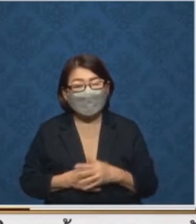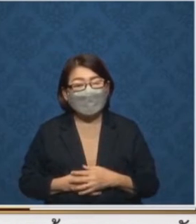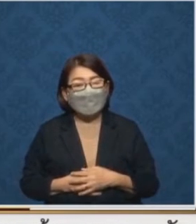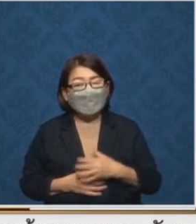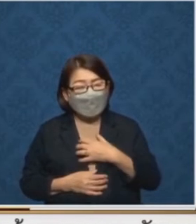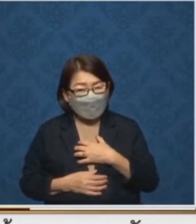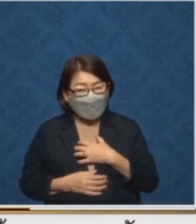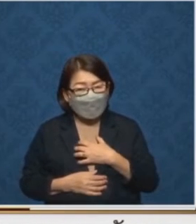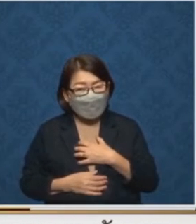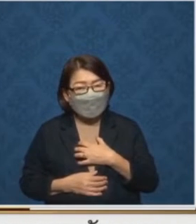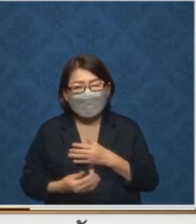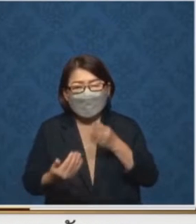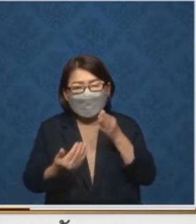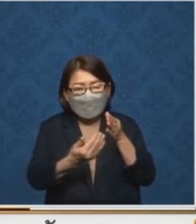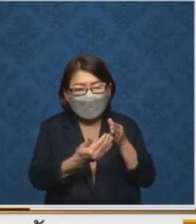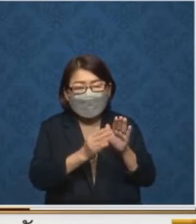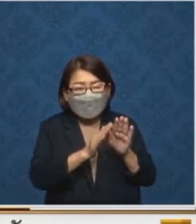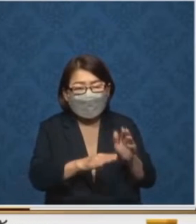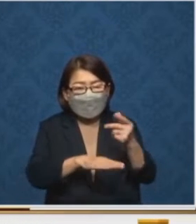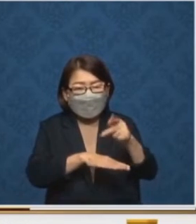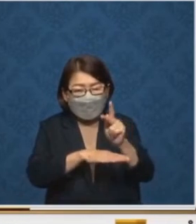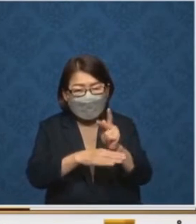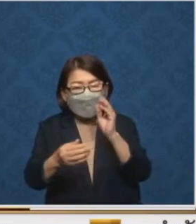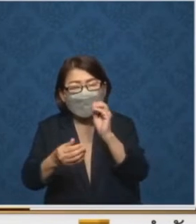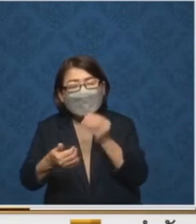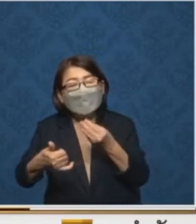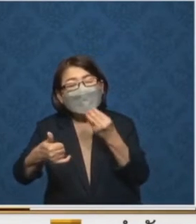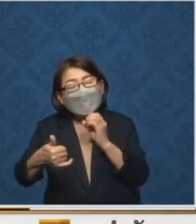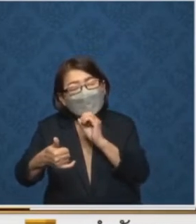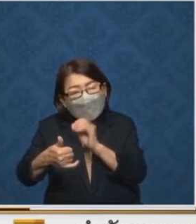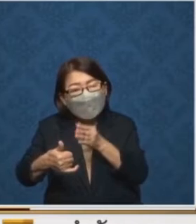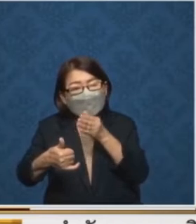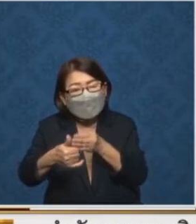ณ์ ผ่านค.ร.ม.แต่ที่สำคที่สุ ผมอยากให้คนไยทมาเทศท